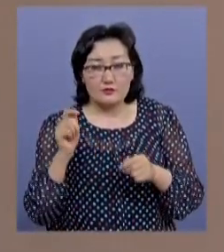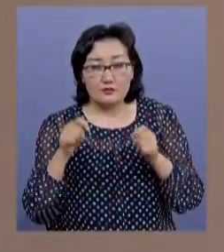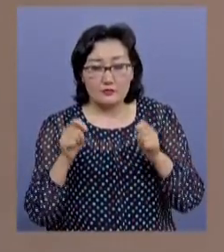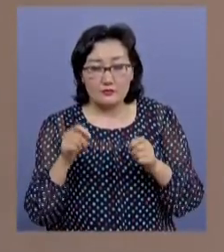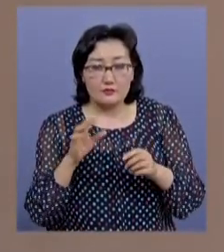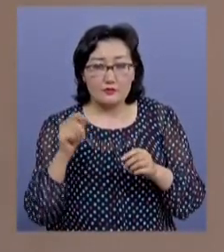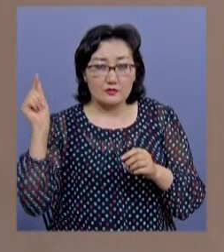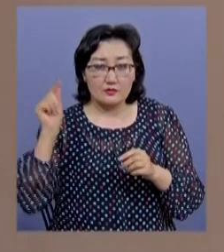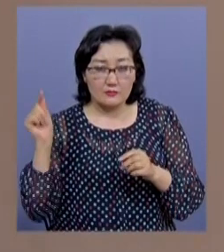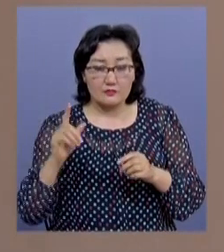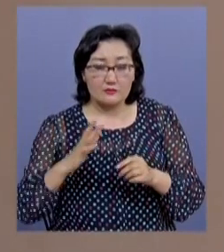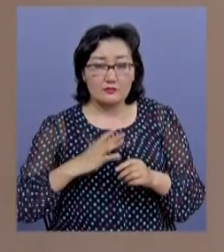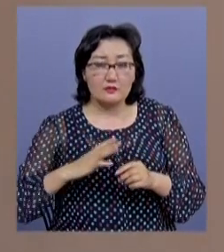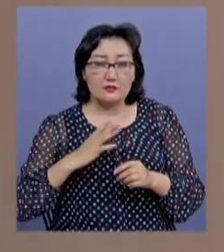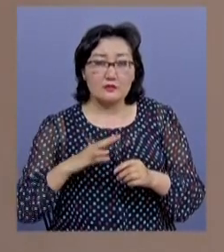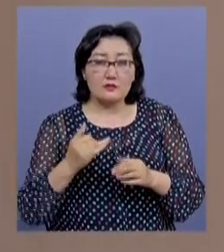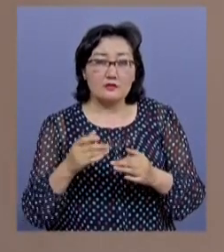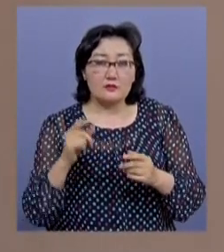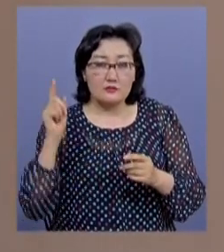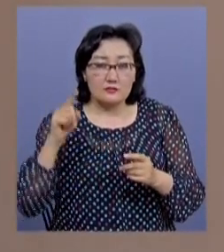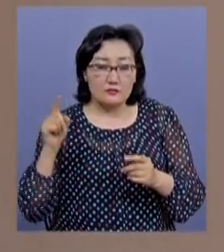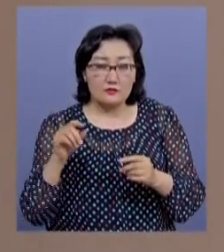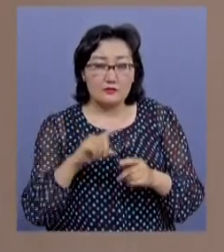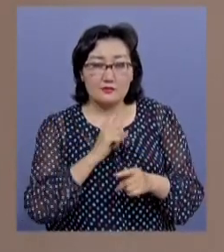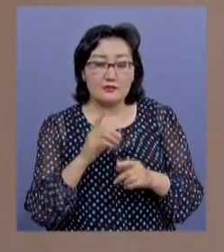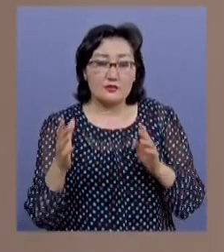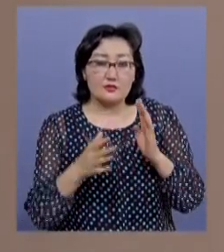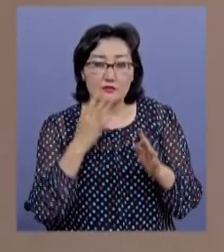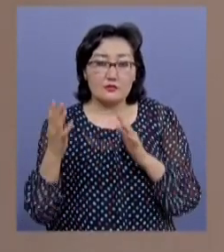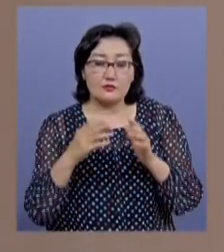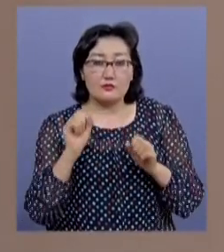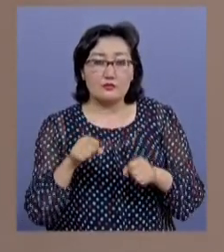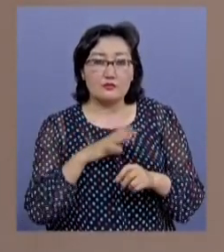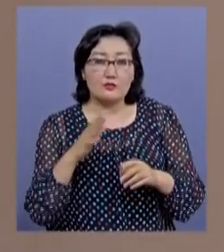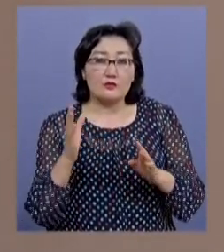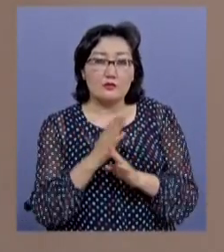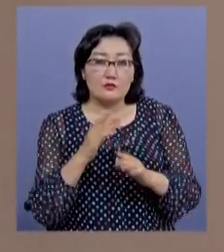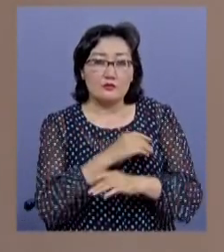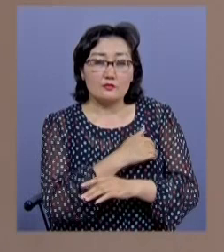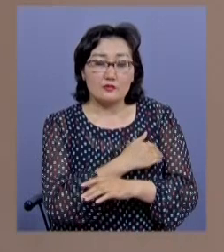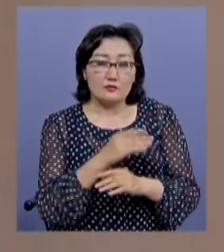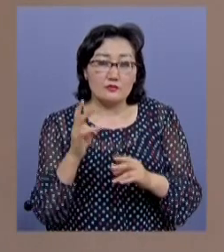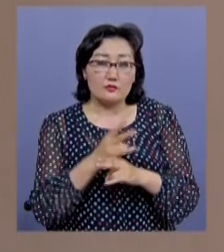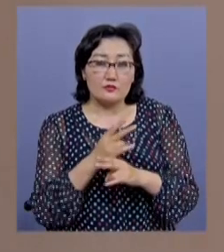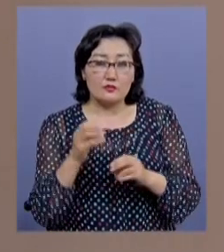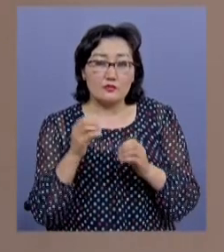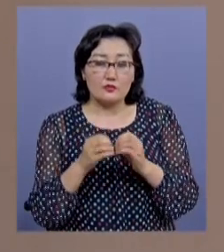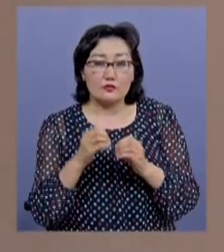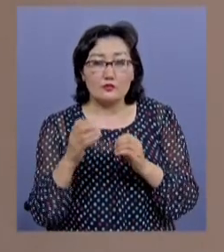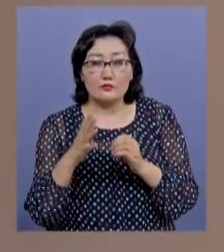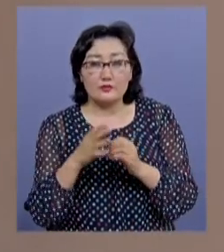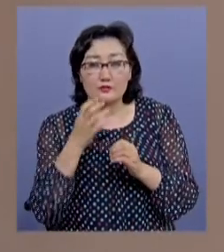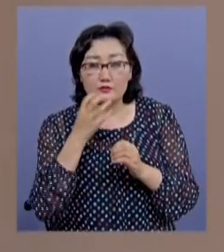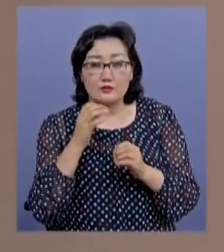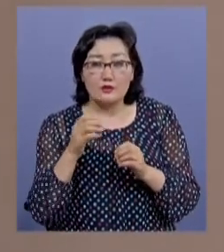жауады, найзағай күтіледі. Найзағай кезінде жел соғуы мүмкін. Ауа температурасы түнде 10-15 градус жылы,